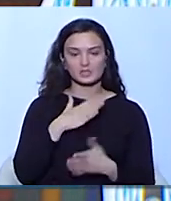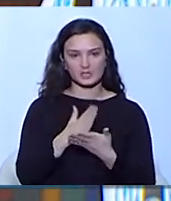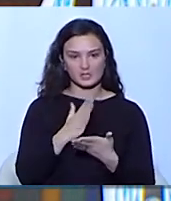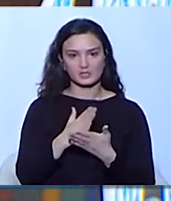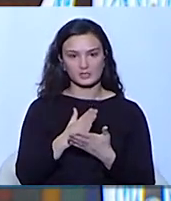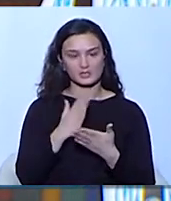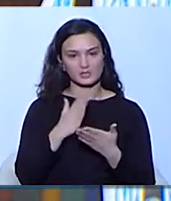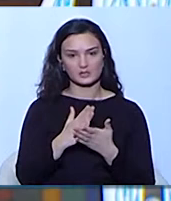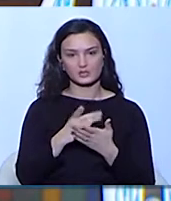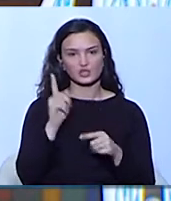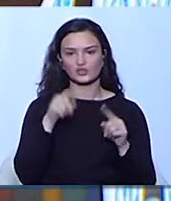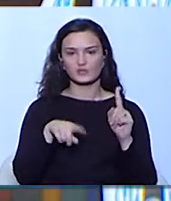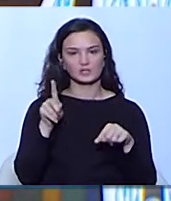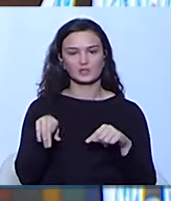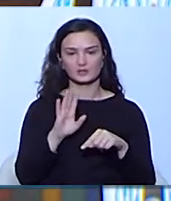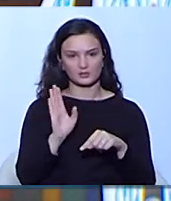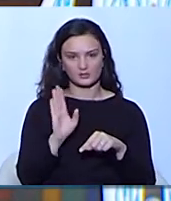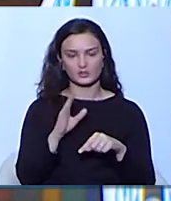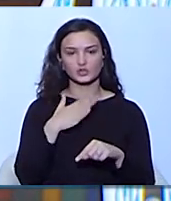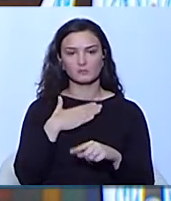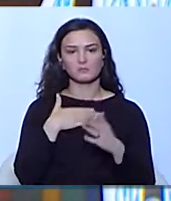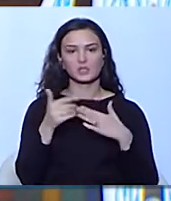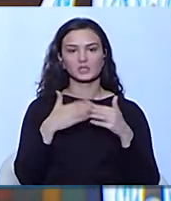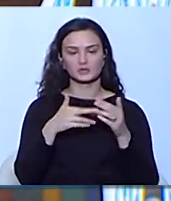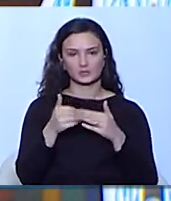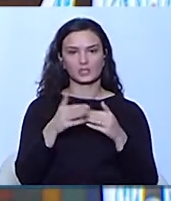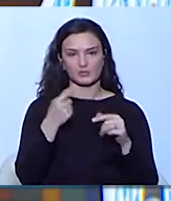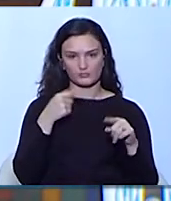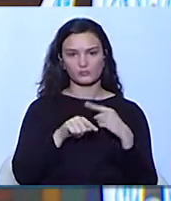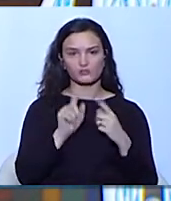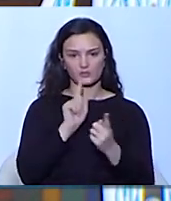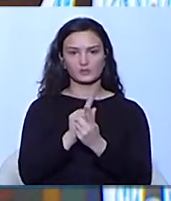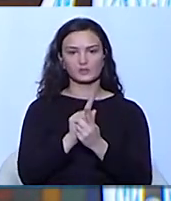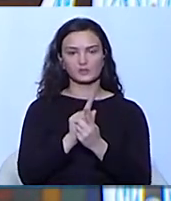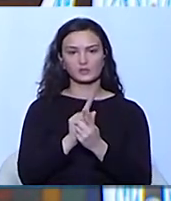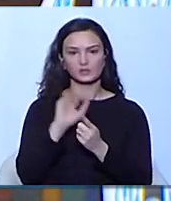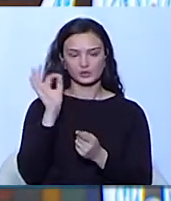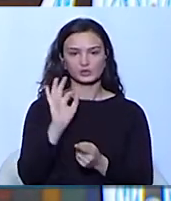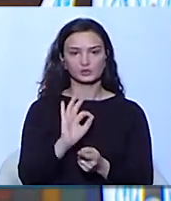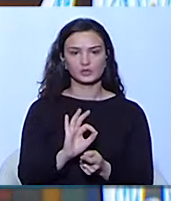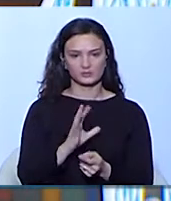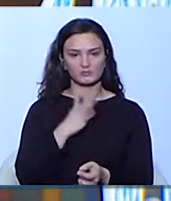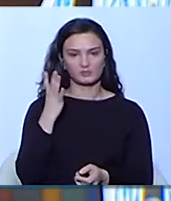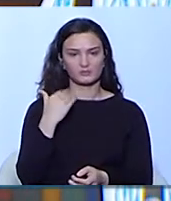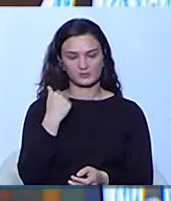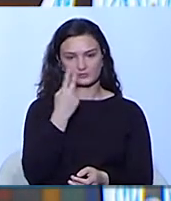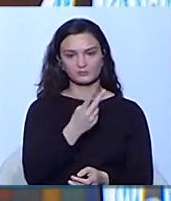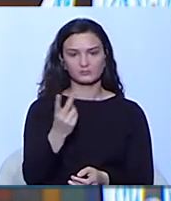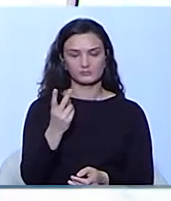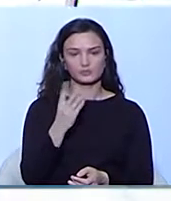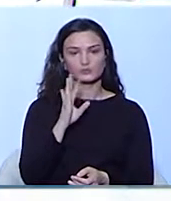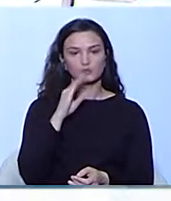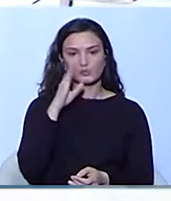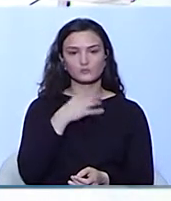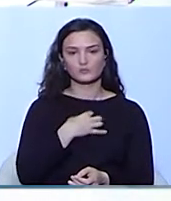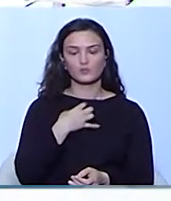არსებობს, არც თუ ისე იშვიათად. ჩემი პრაქტიკიდან გამომდინარე შევხვედრი ვარ საკმაოდ ხშირად და მნიშვნელოვანია, რომ